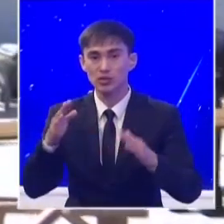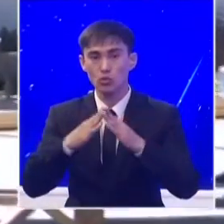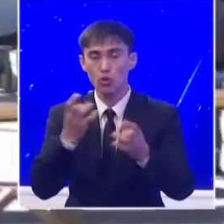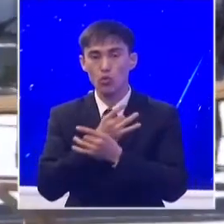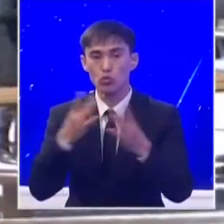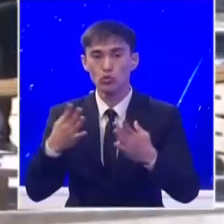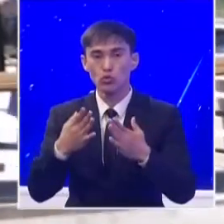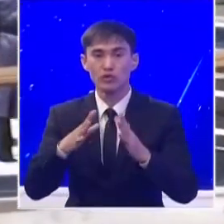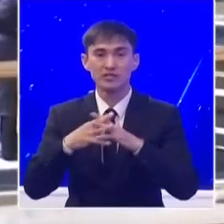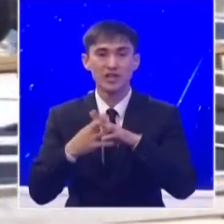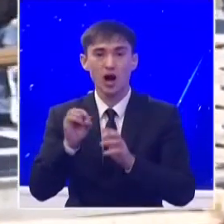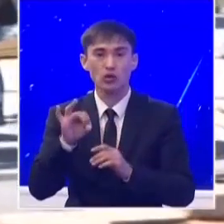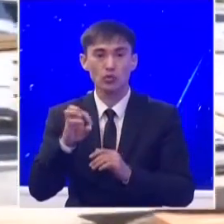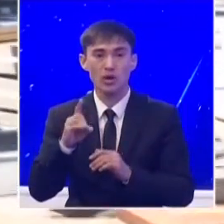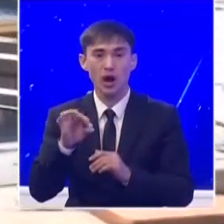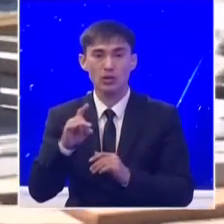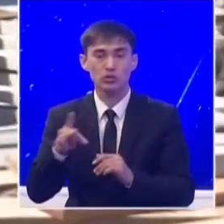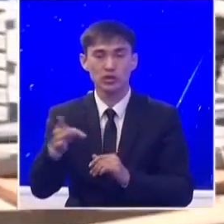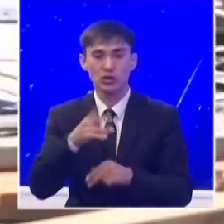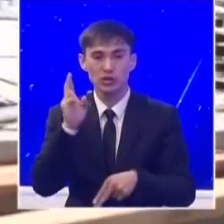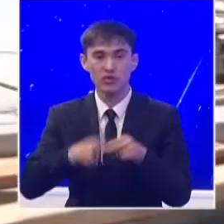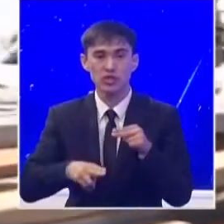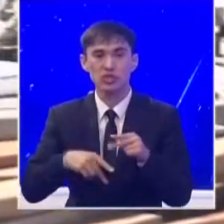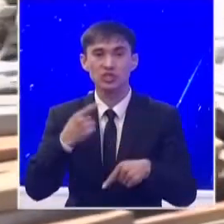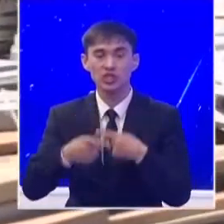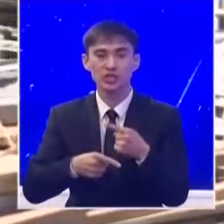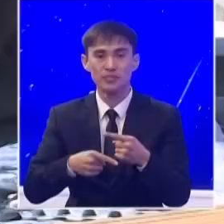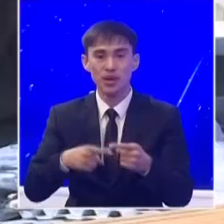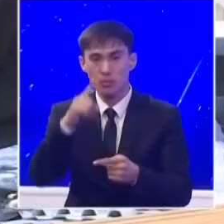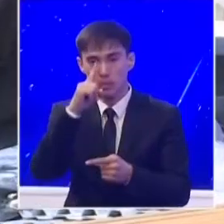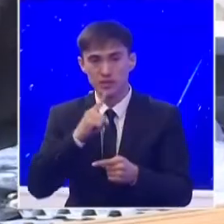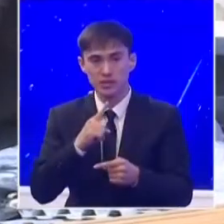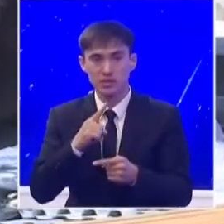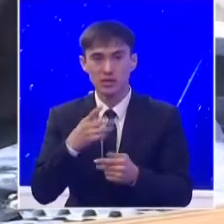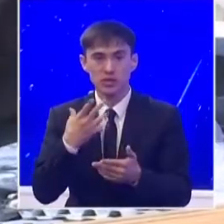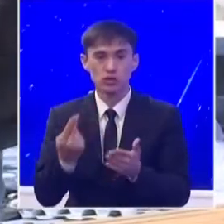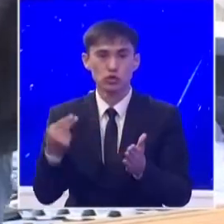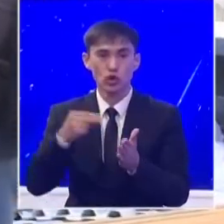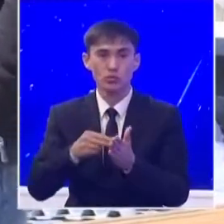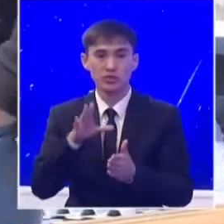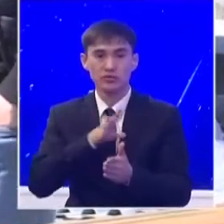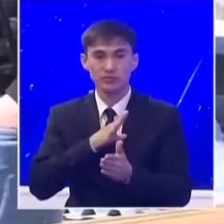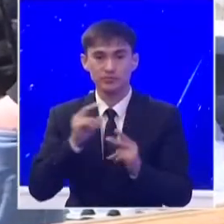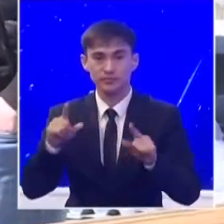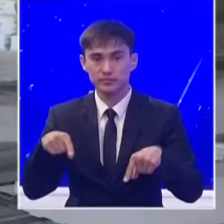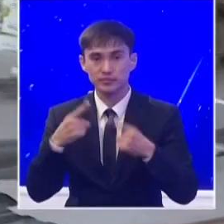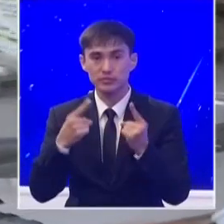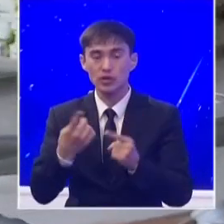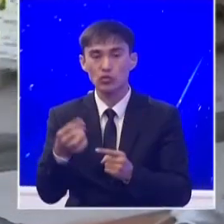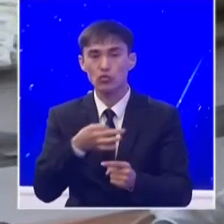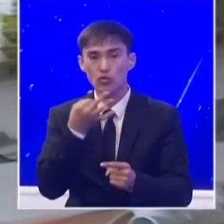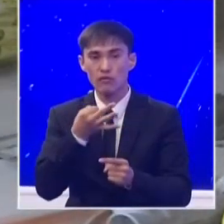объекта в селе ахтубе колокольникова района завершится уже через полтора месяца стоимость вошло не только возведение с нулевого цикла